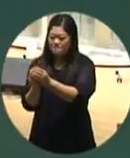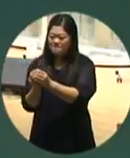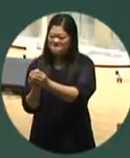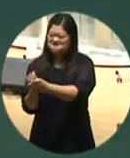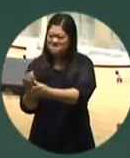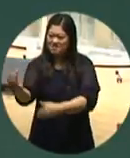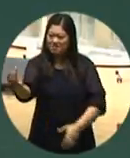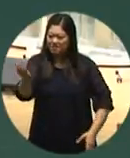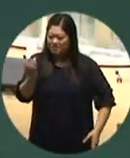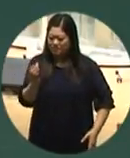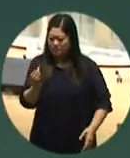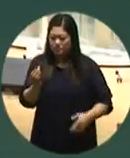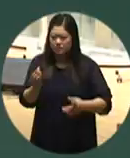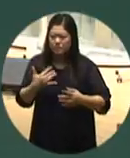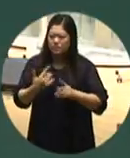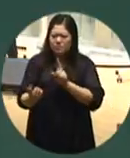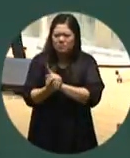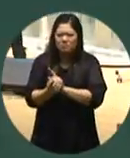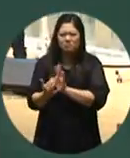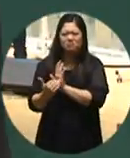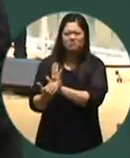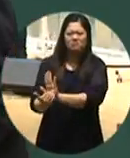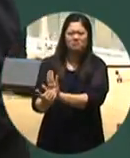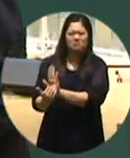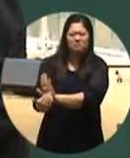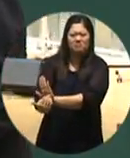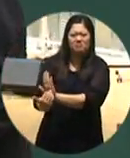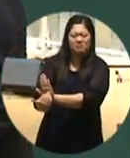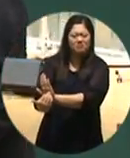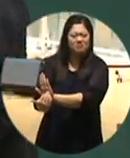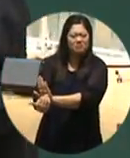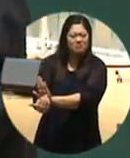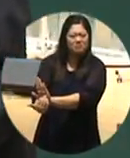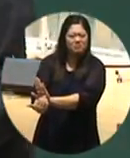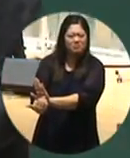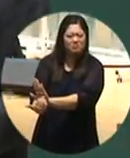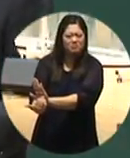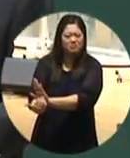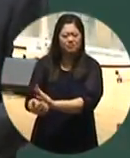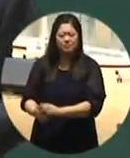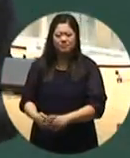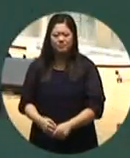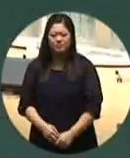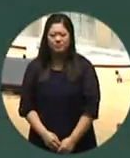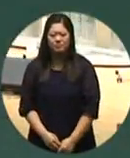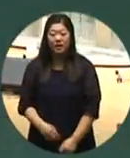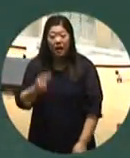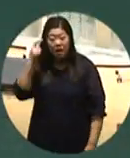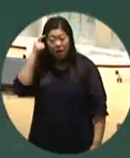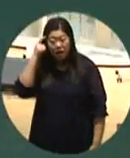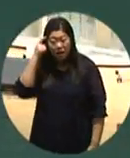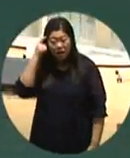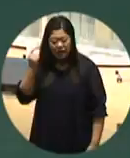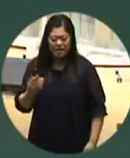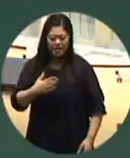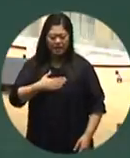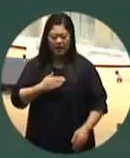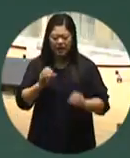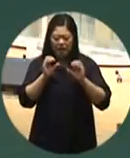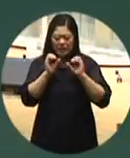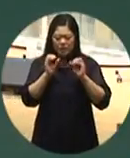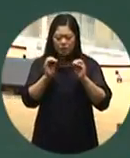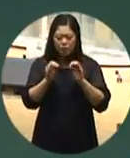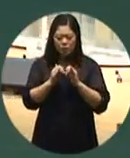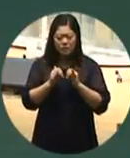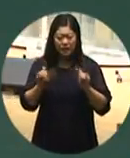church member that actually was very rich or they give a lot of offering, on purpose I would avoid them. 왜냐? 전도사인 내가 도움 받을 것 같은